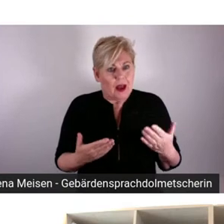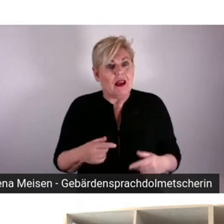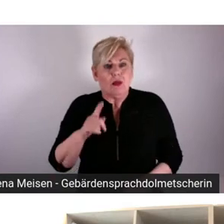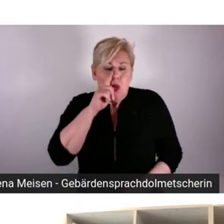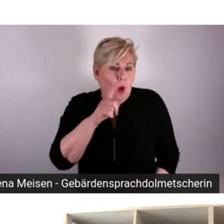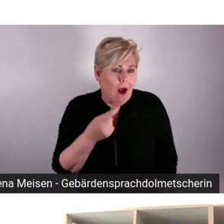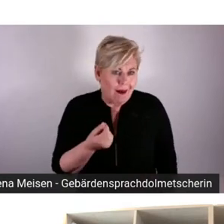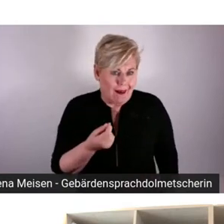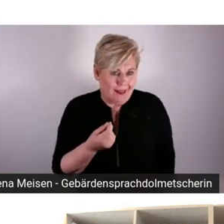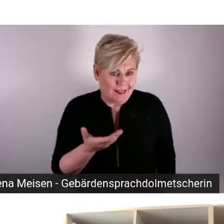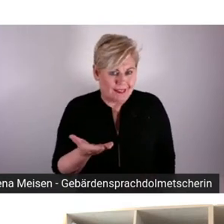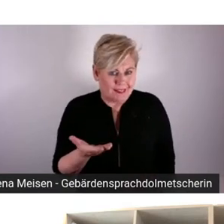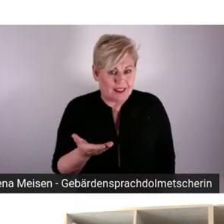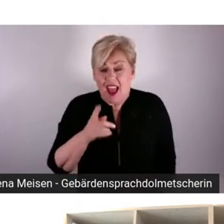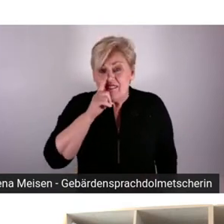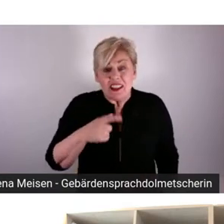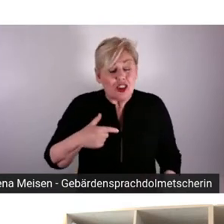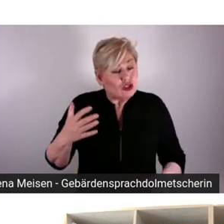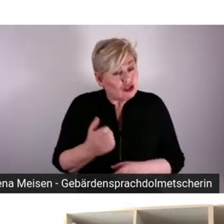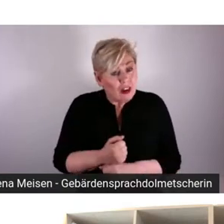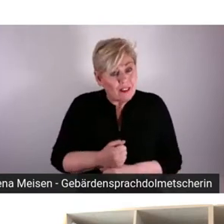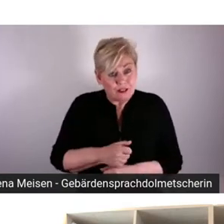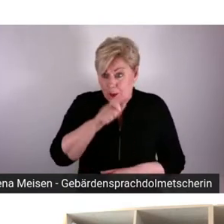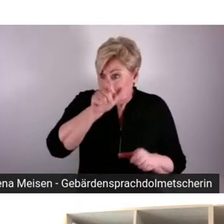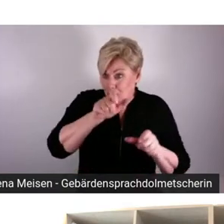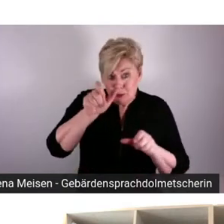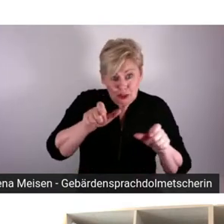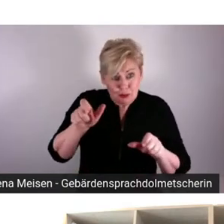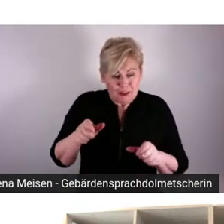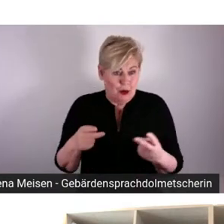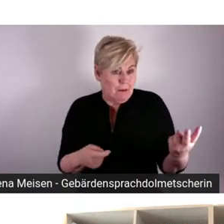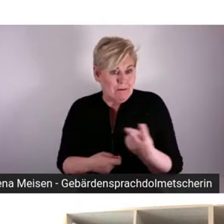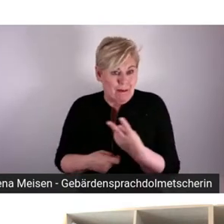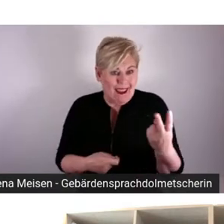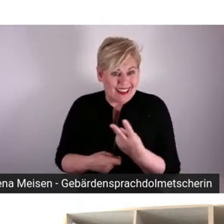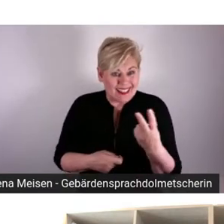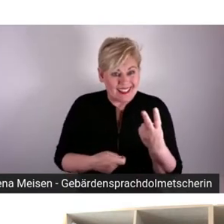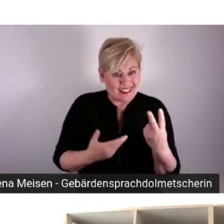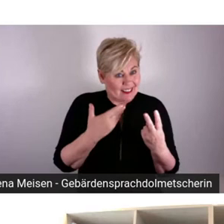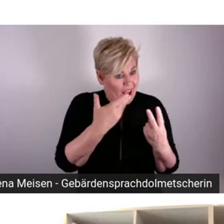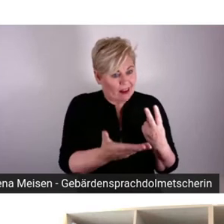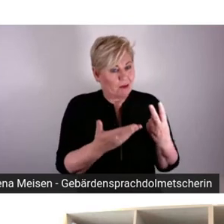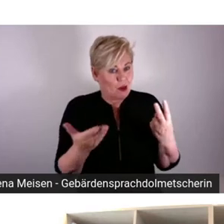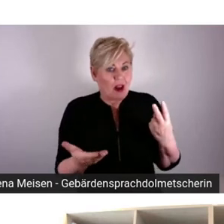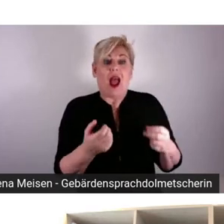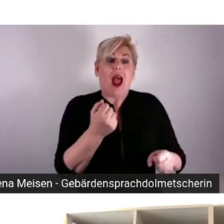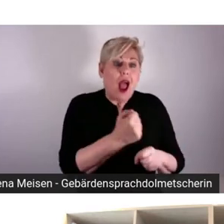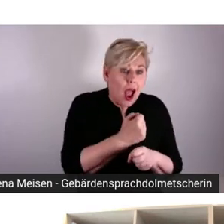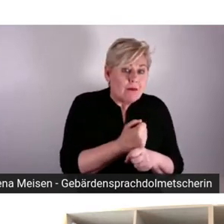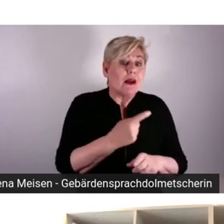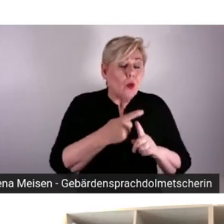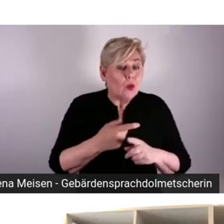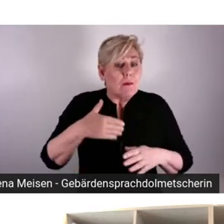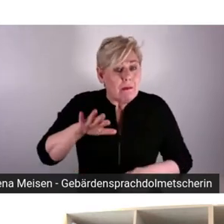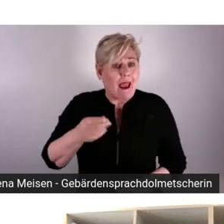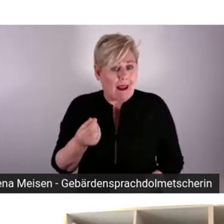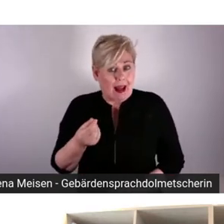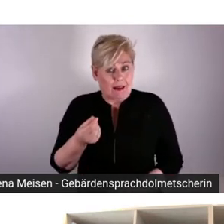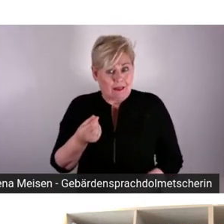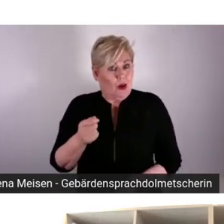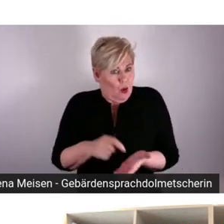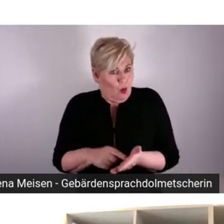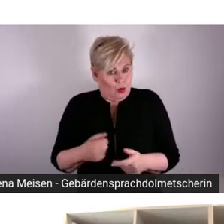es gelingen könnte, den Menschen beides zu geben oder zu ermöglichen, Arbeit und mehr Geld durch Arbeit im